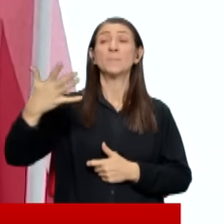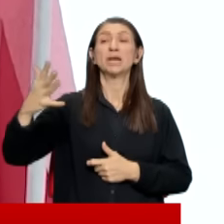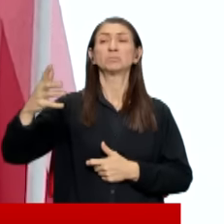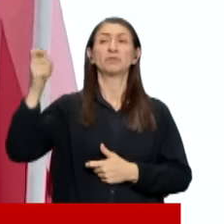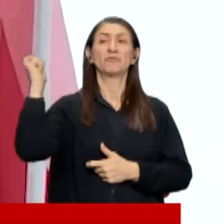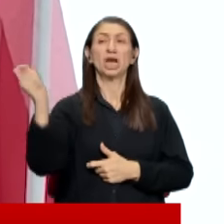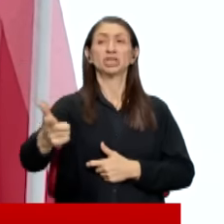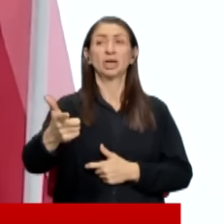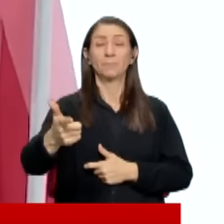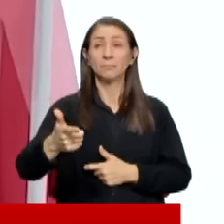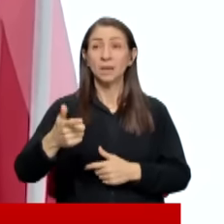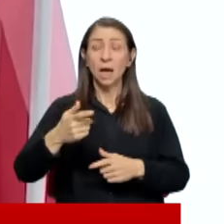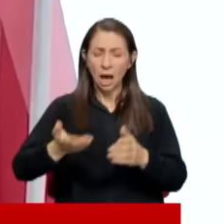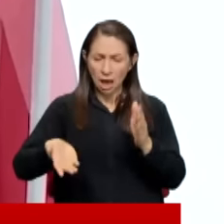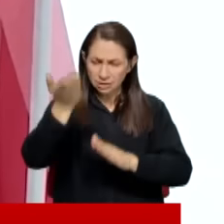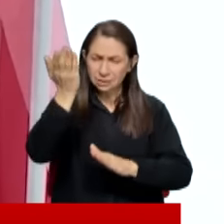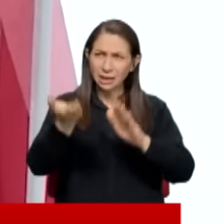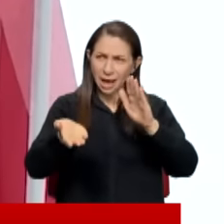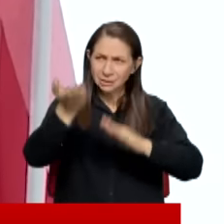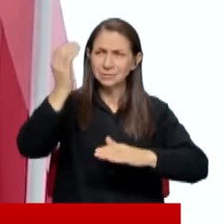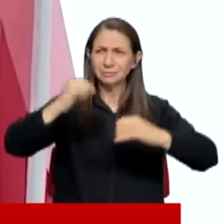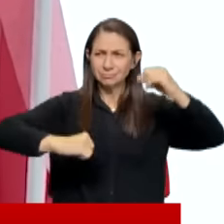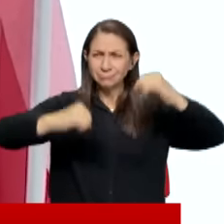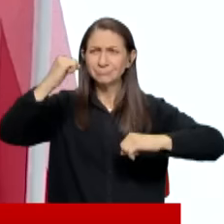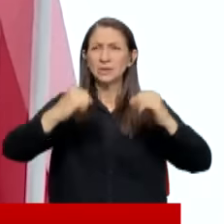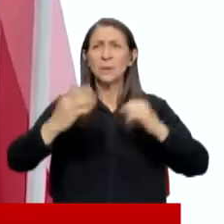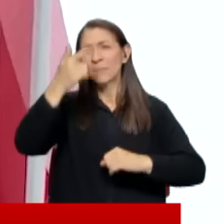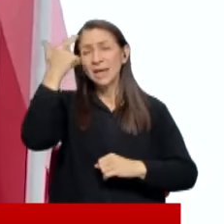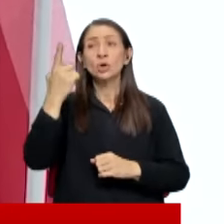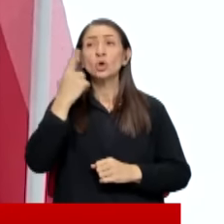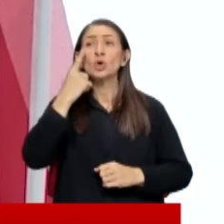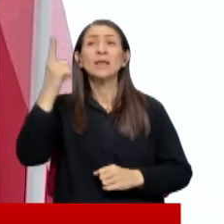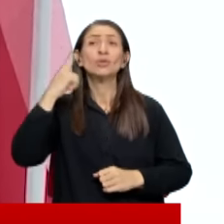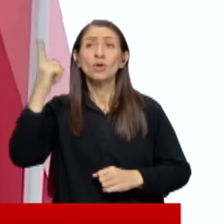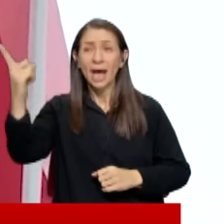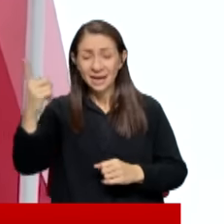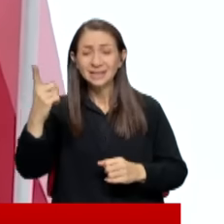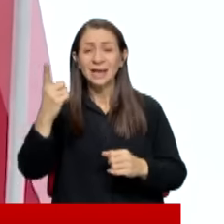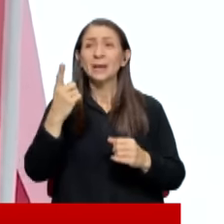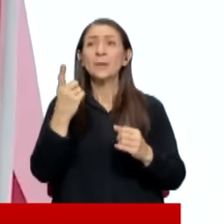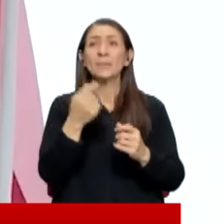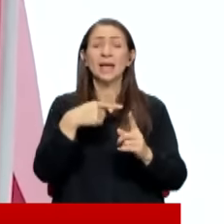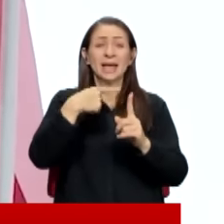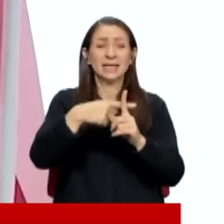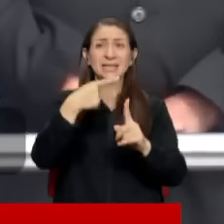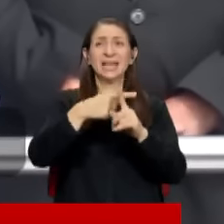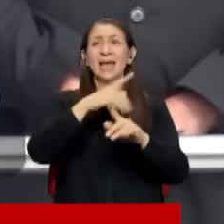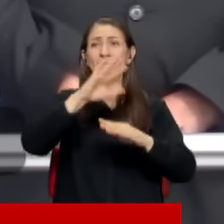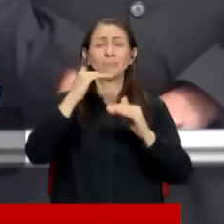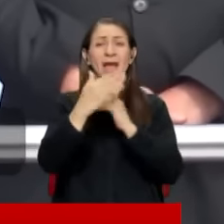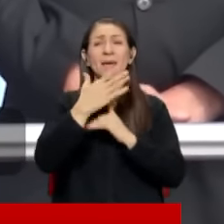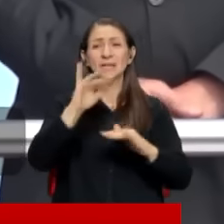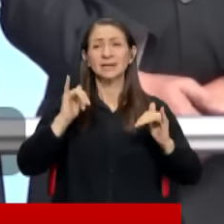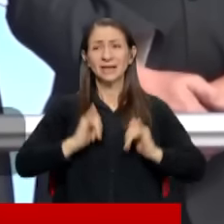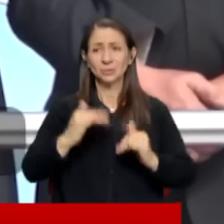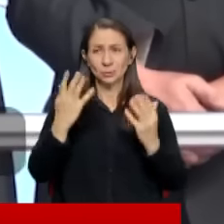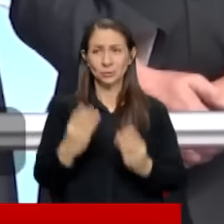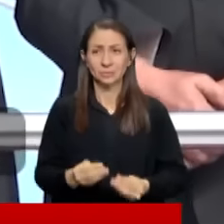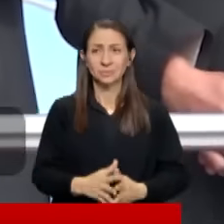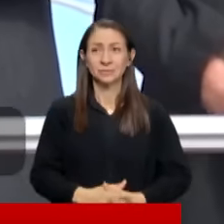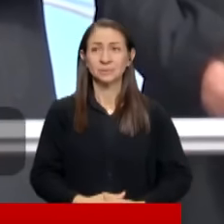5000 lira vereceğim. Artırın. Belki hükümet duyar da hiç olmazsa emeklilerimiz rahat eder. Ya Allah'ın verdiği